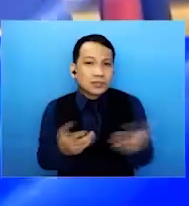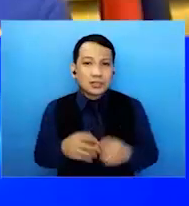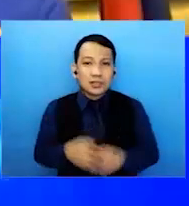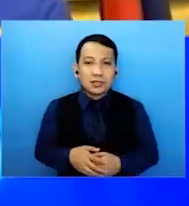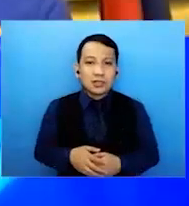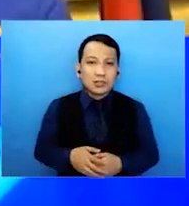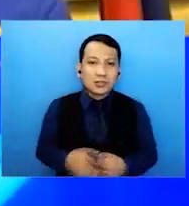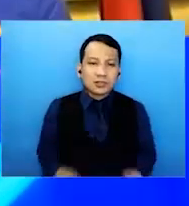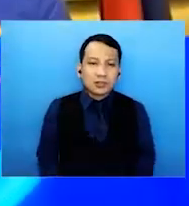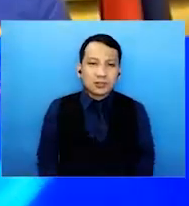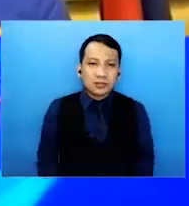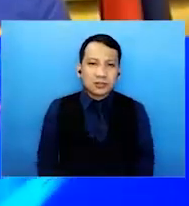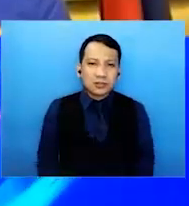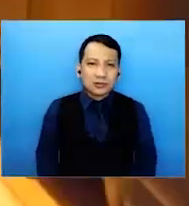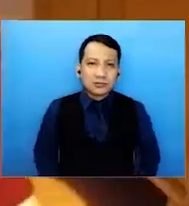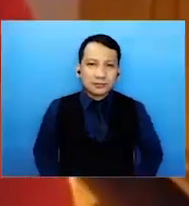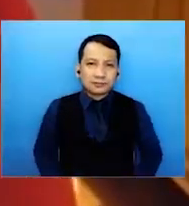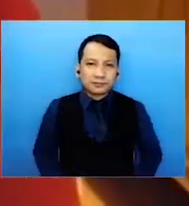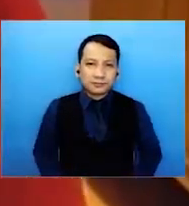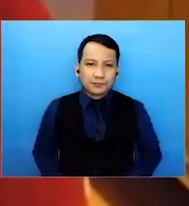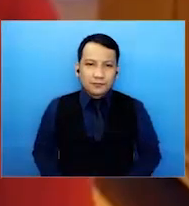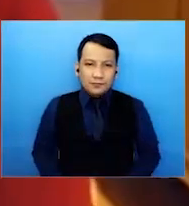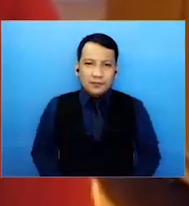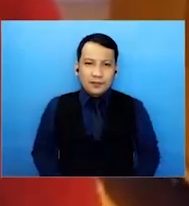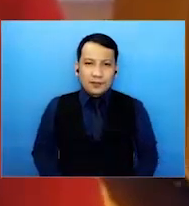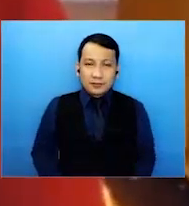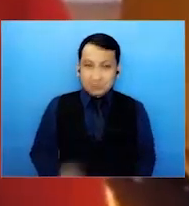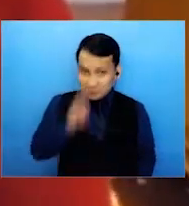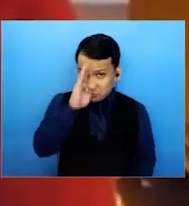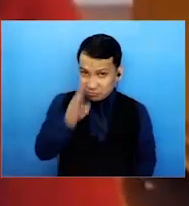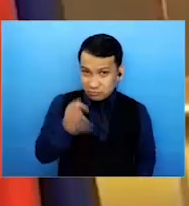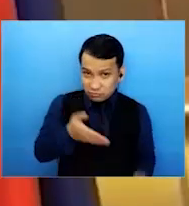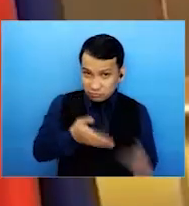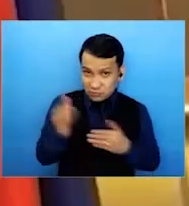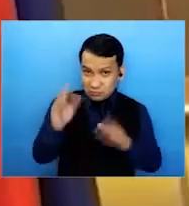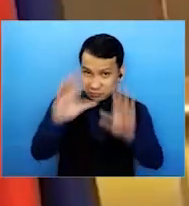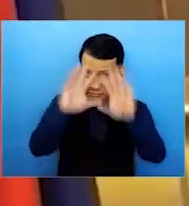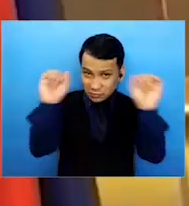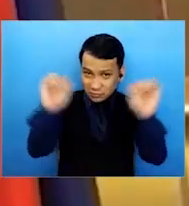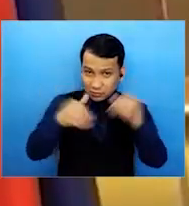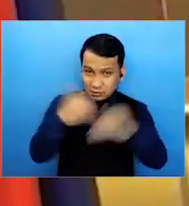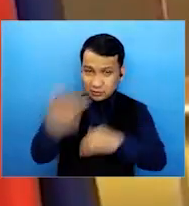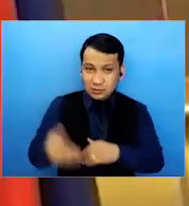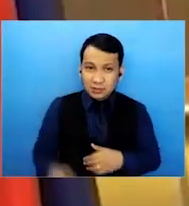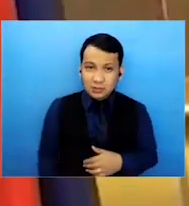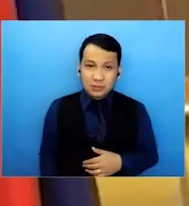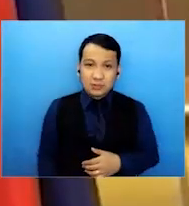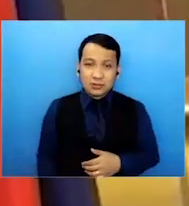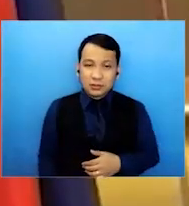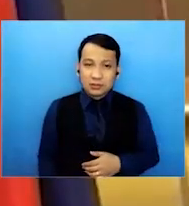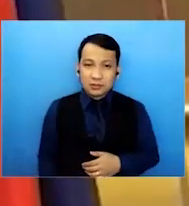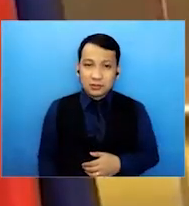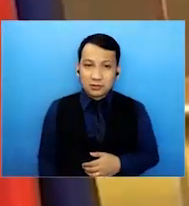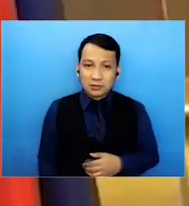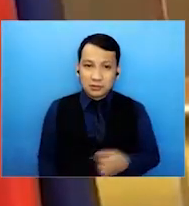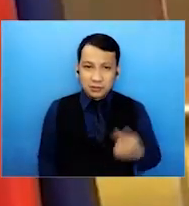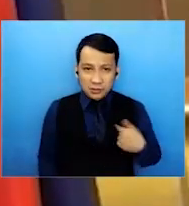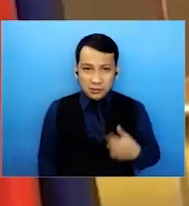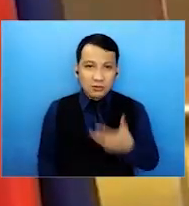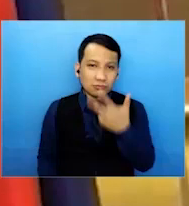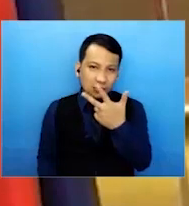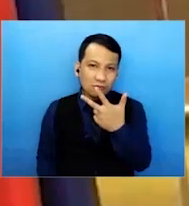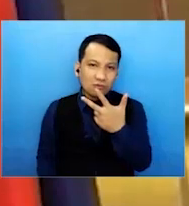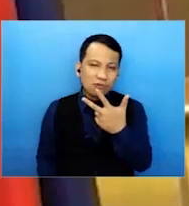So, Senator Derechang, tanong na, tatakbo ba kayo as President? Tatlo po kasi yung pwede maging decision ko pag